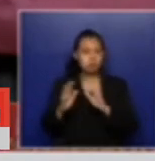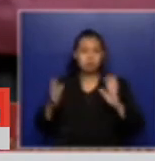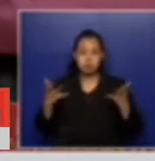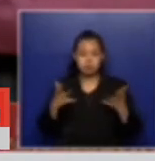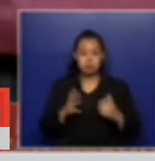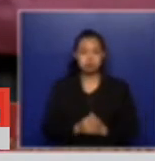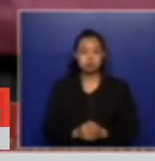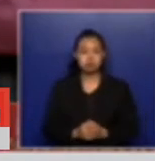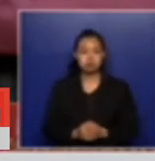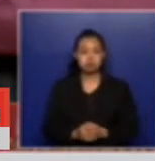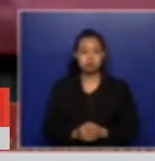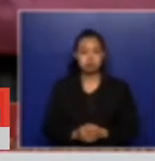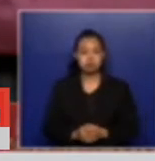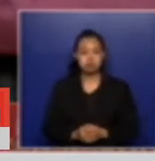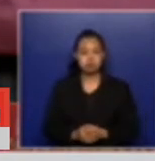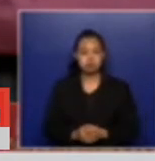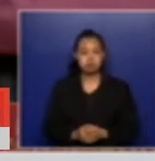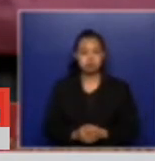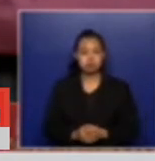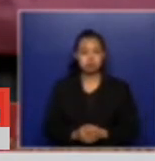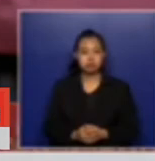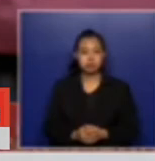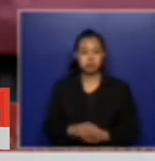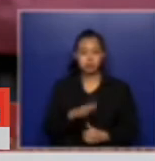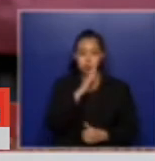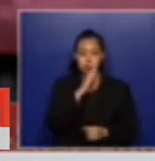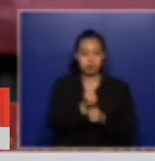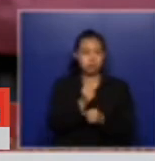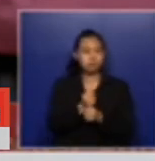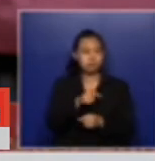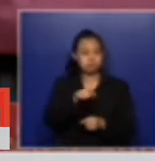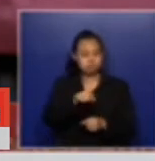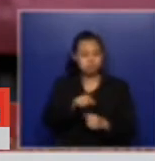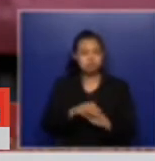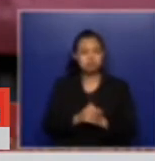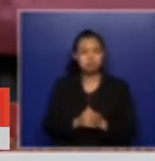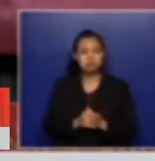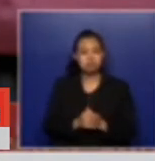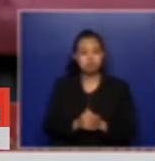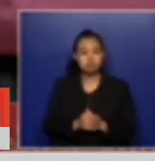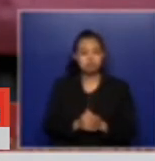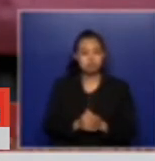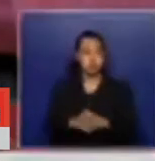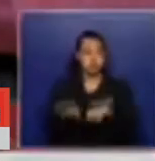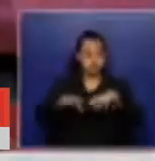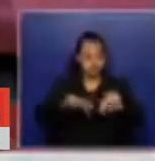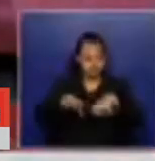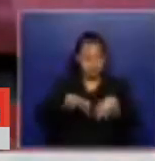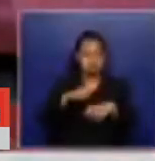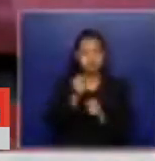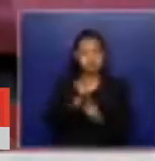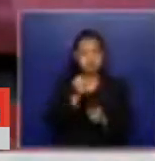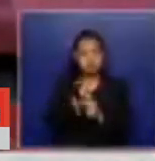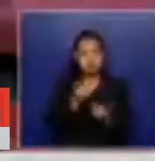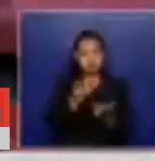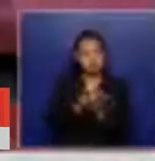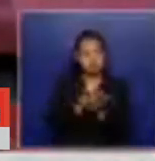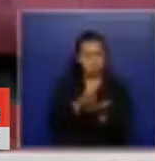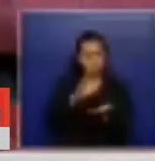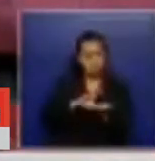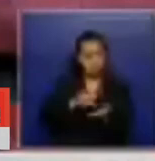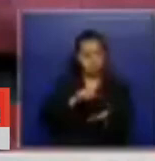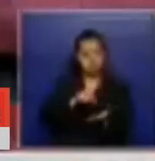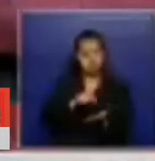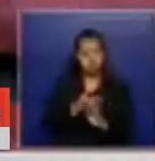ท่านประธานที่เคารพครับทำแบบนี้มันเหมือนอะไรรู้ไหมครับเขาเรียกว่าการจัดทำงบประมาณที่มีลักษณะแบบเดียว